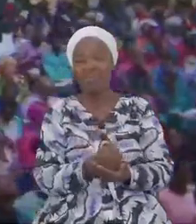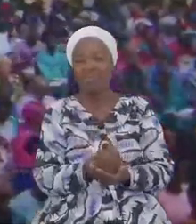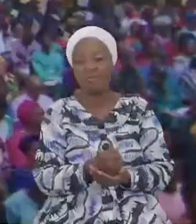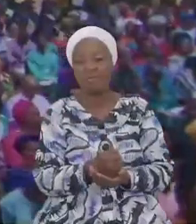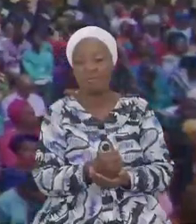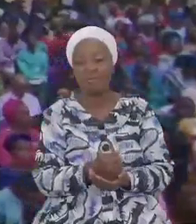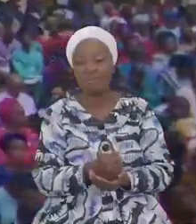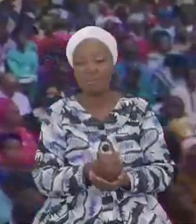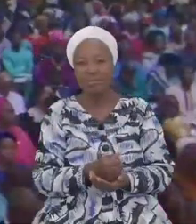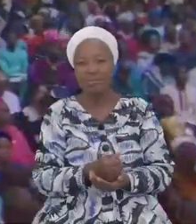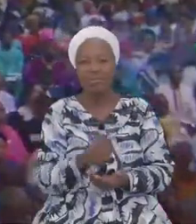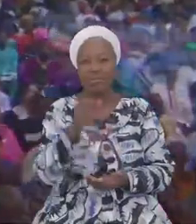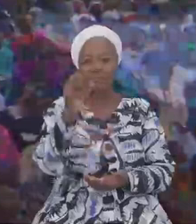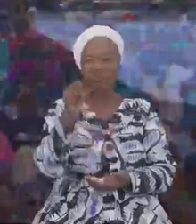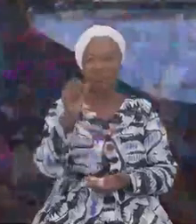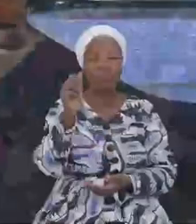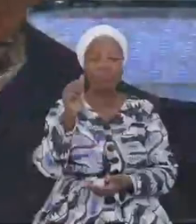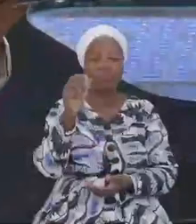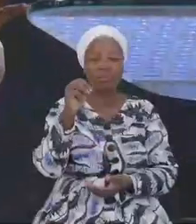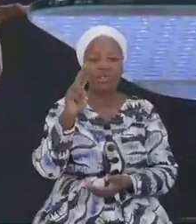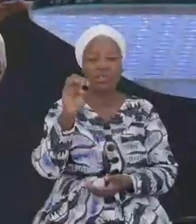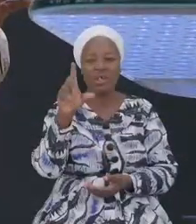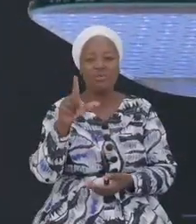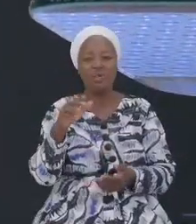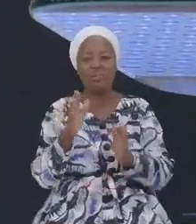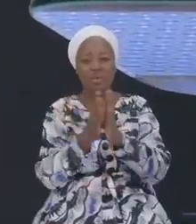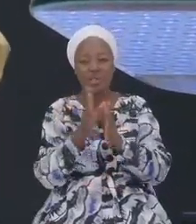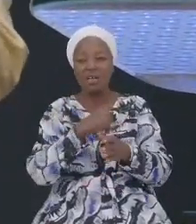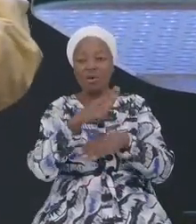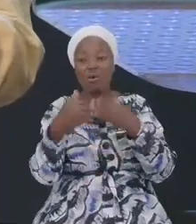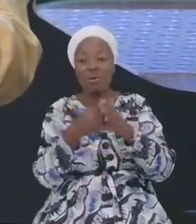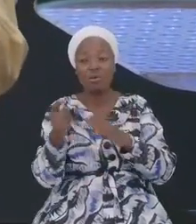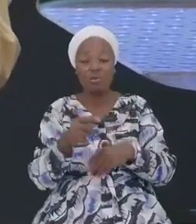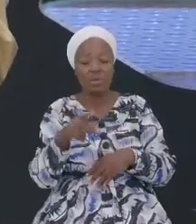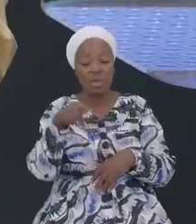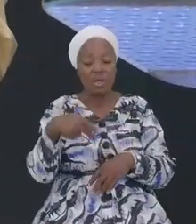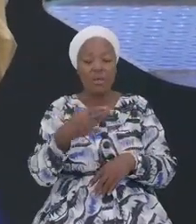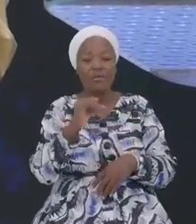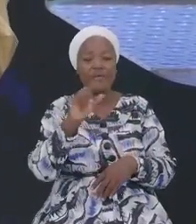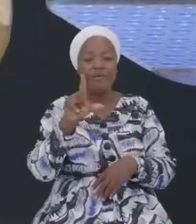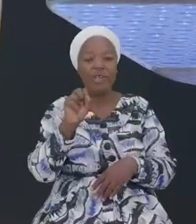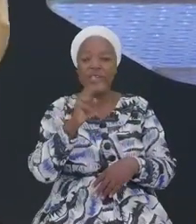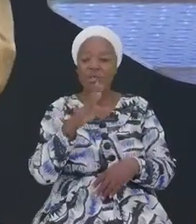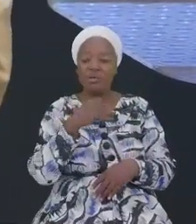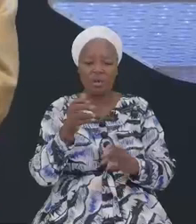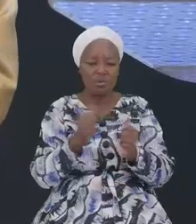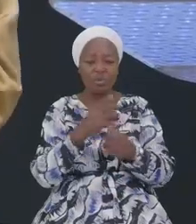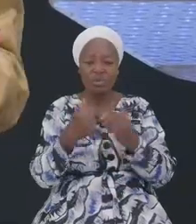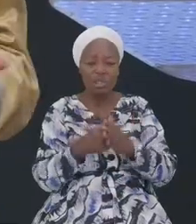Samuel a prié. Et tous ces Philistins, leurs armements, leurs armes, tout ce qu'ils